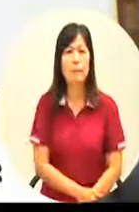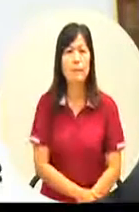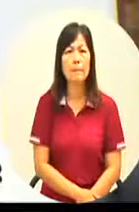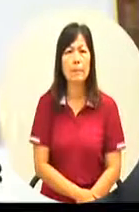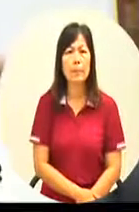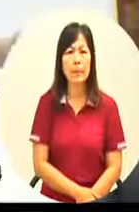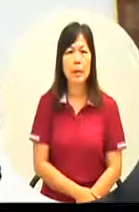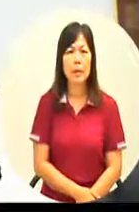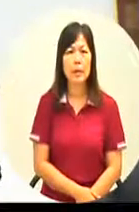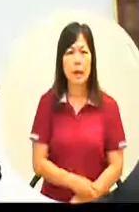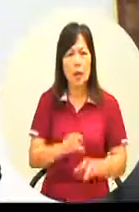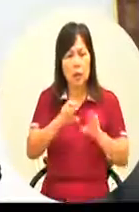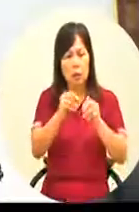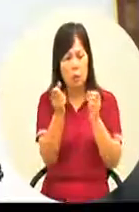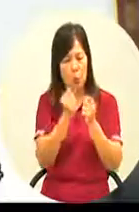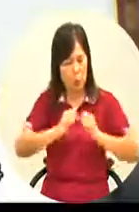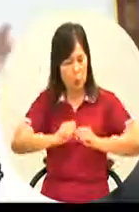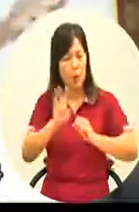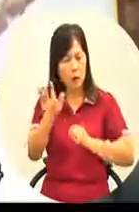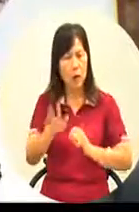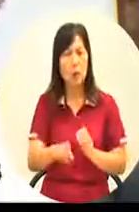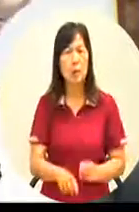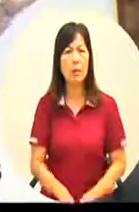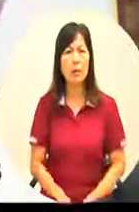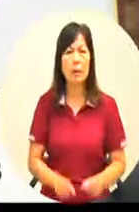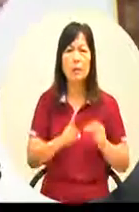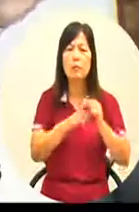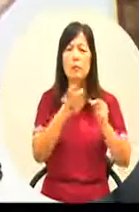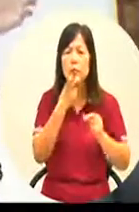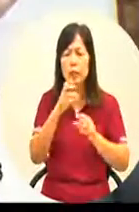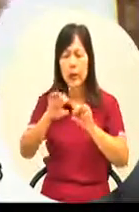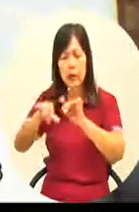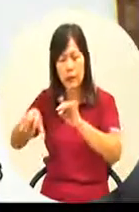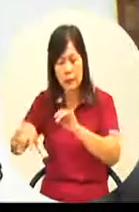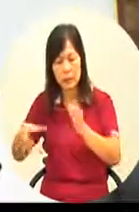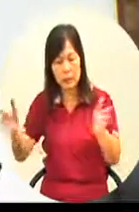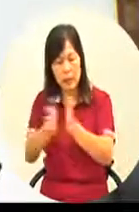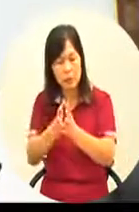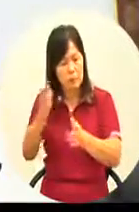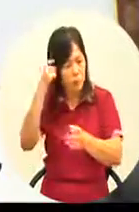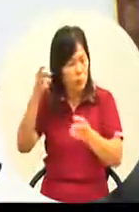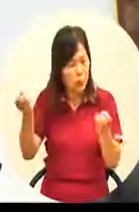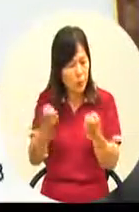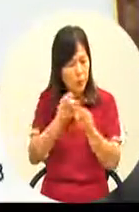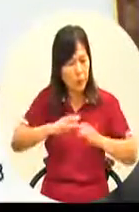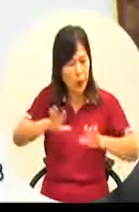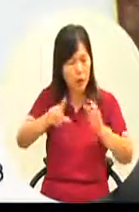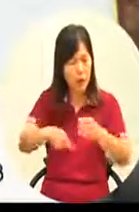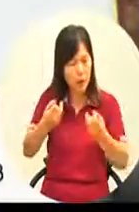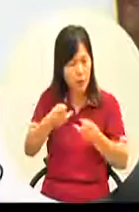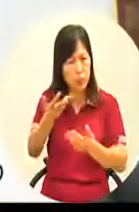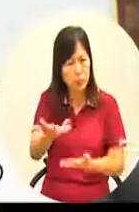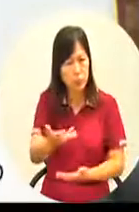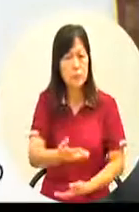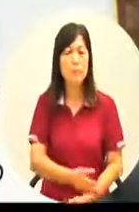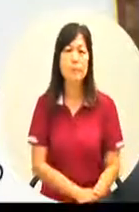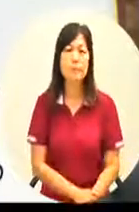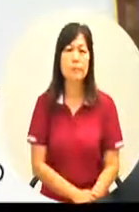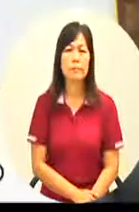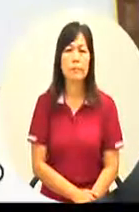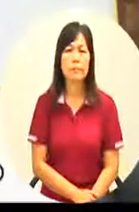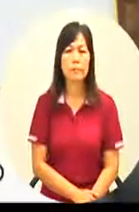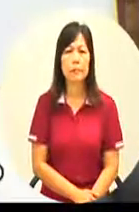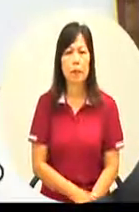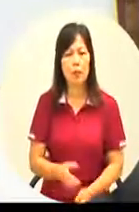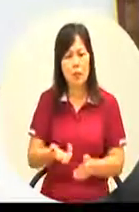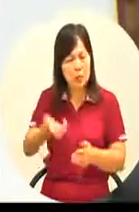地这么广大，中央跟地方为什么不能来共享发展的成果？我曾经很